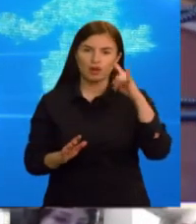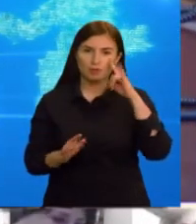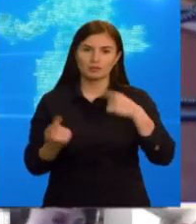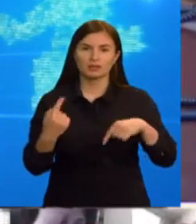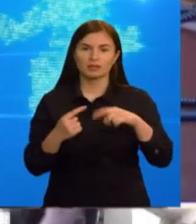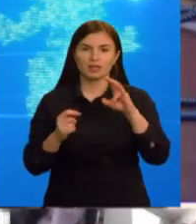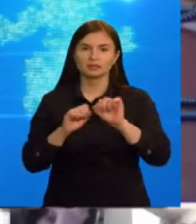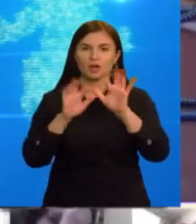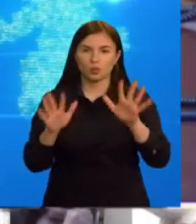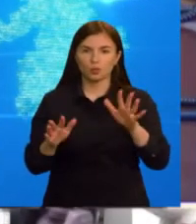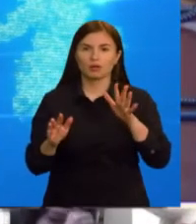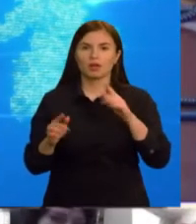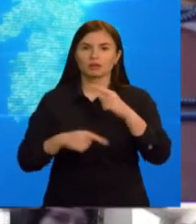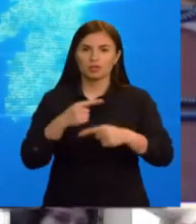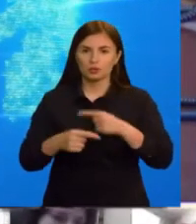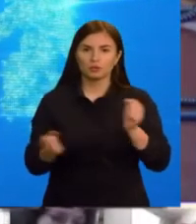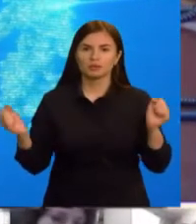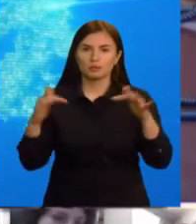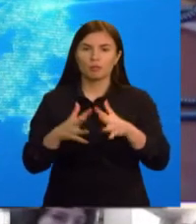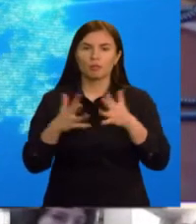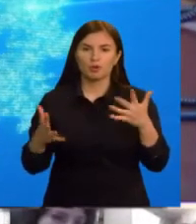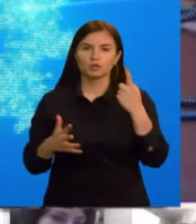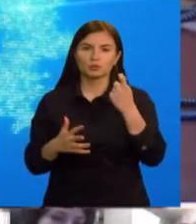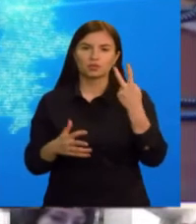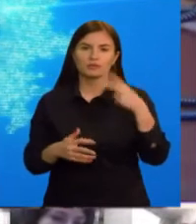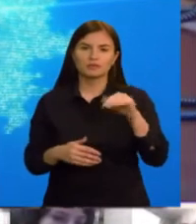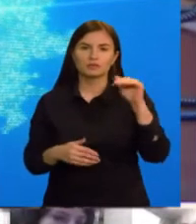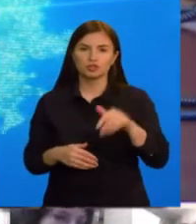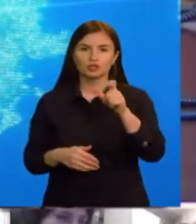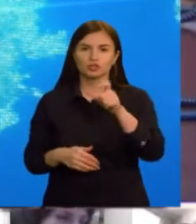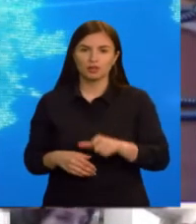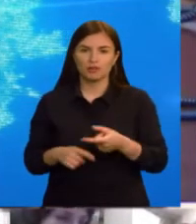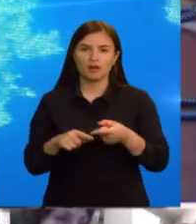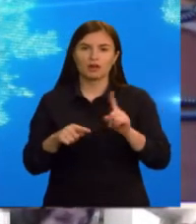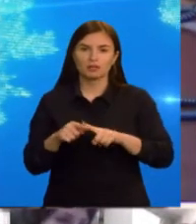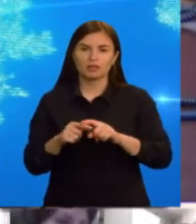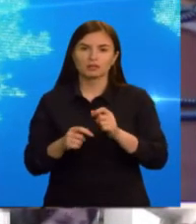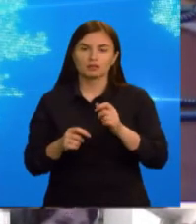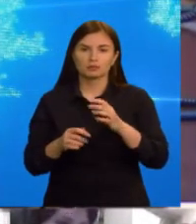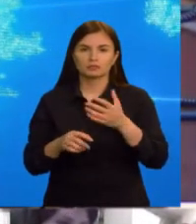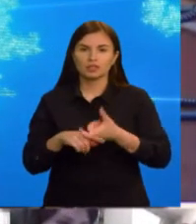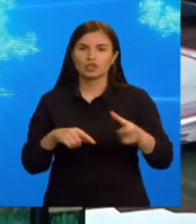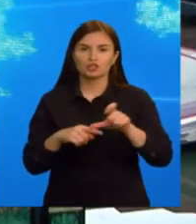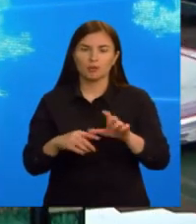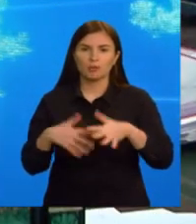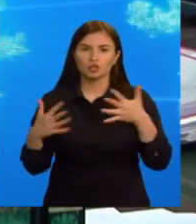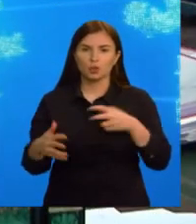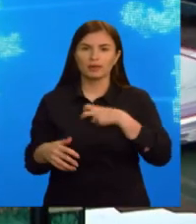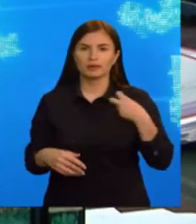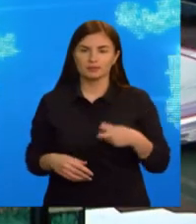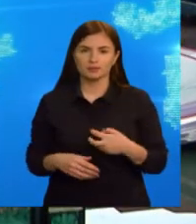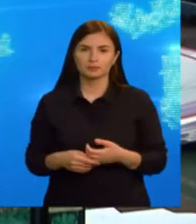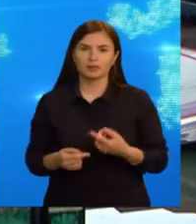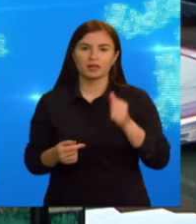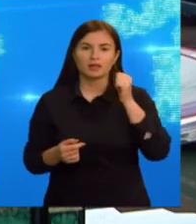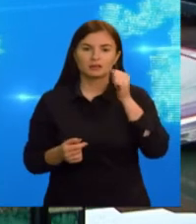салют традиционно собиралось более 120 тысяч человек. Это слишком большой риск. А завтра